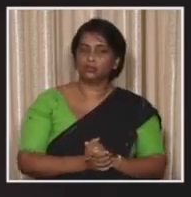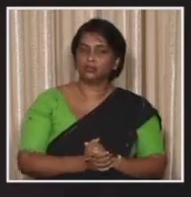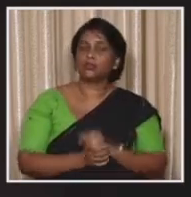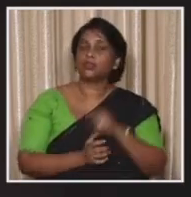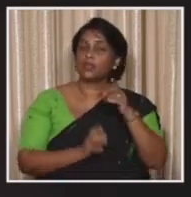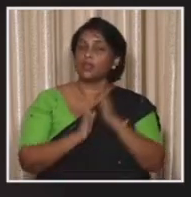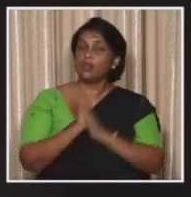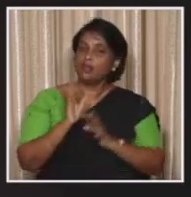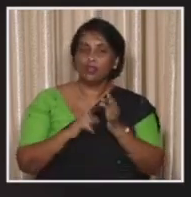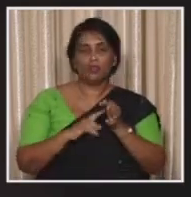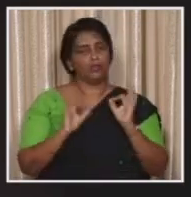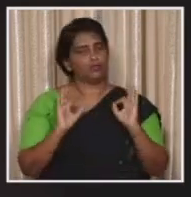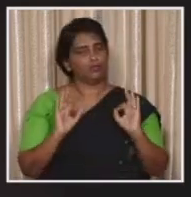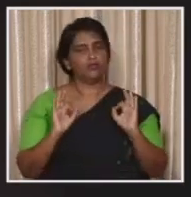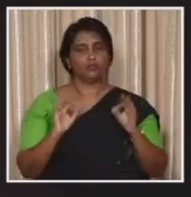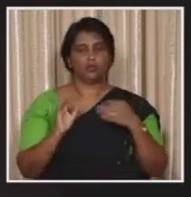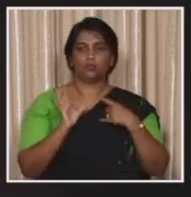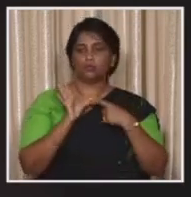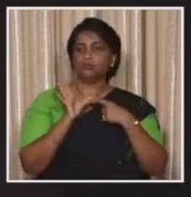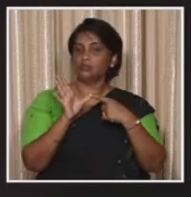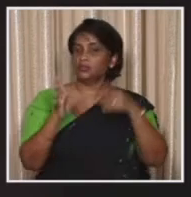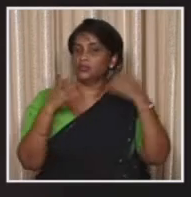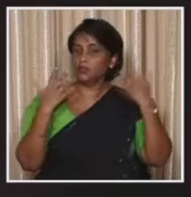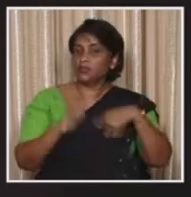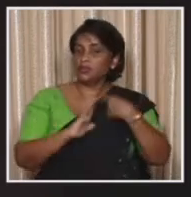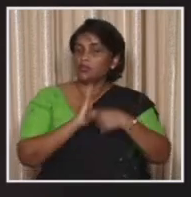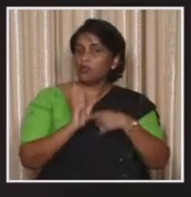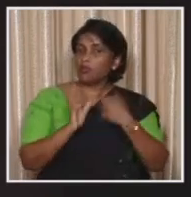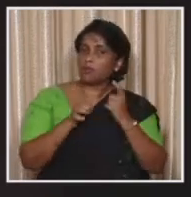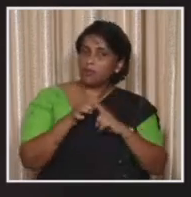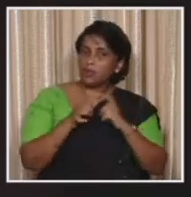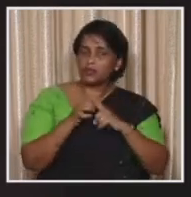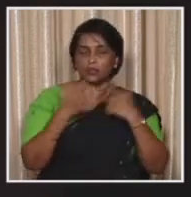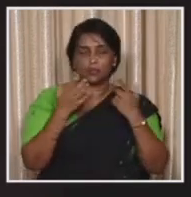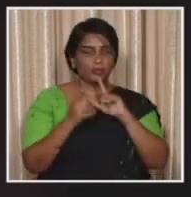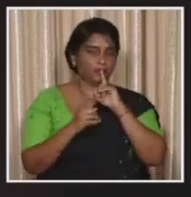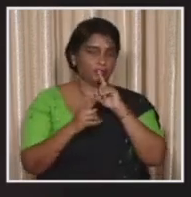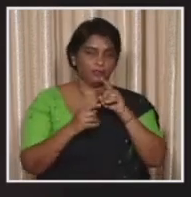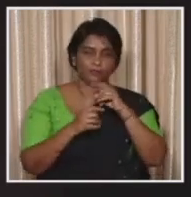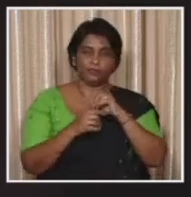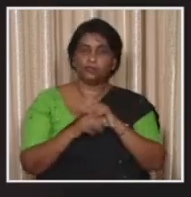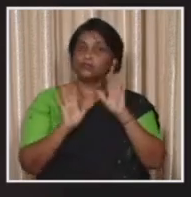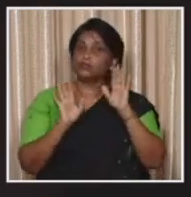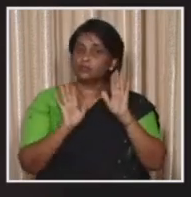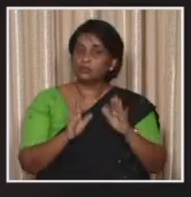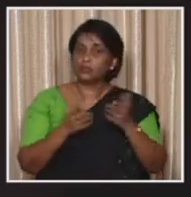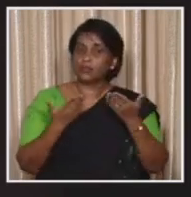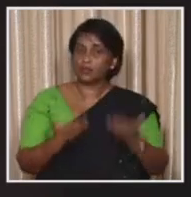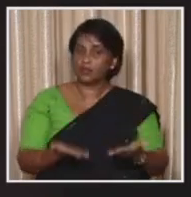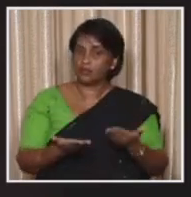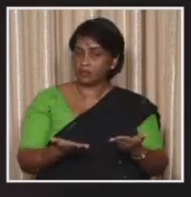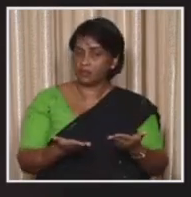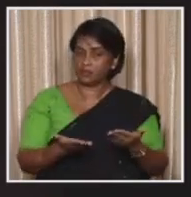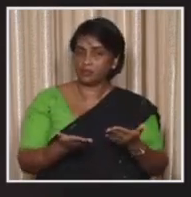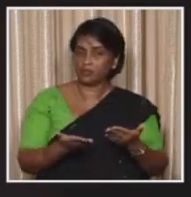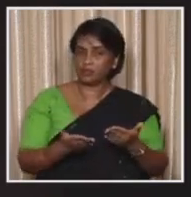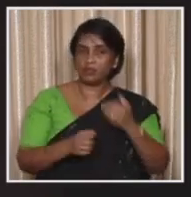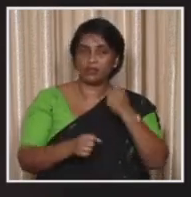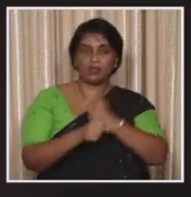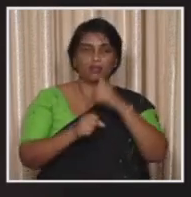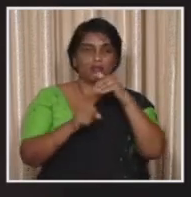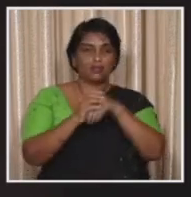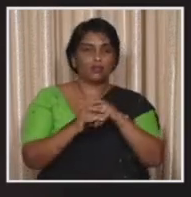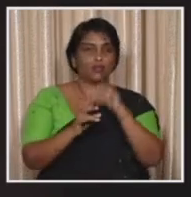ඒ ඇමතිවරුත් සූදානම් වෙලා එනවා ඒකට උත්තරයක් දීලා මේ රටේ මොන හරි ප්‍රශ්නයක් ගන්න. හැබැයි වර්තමාන ආණ්ඩු